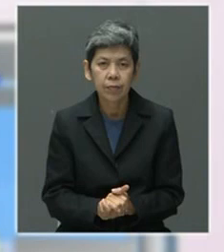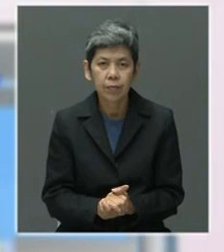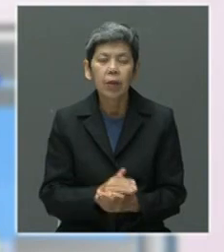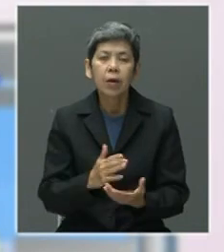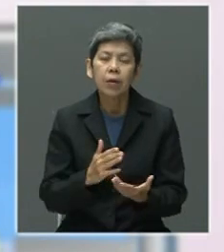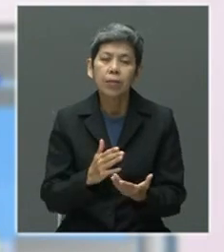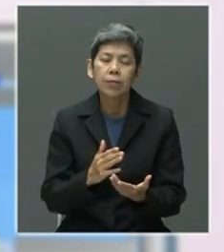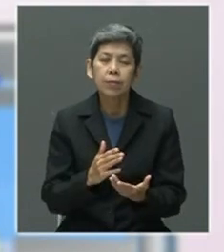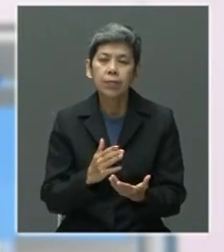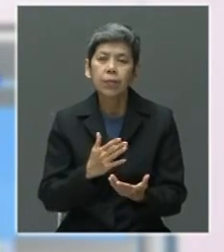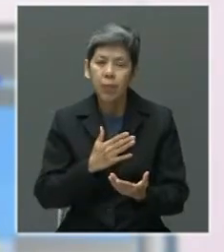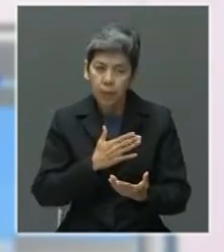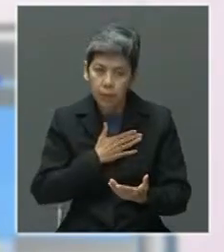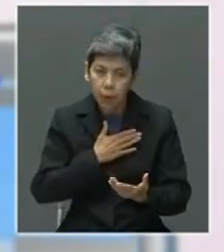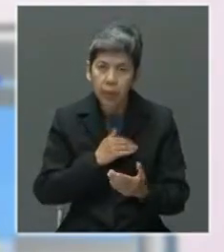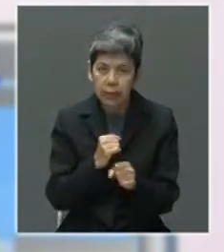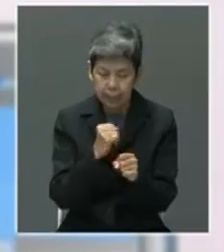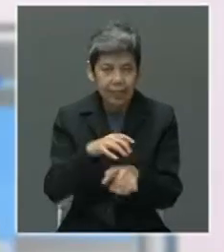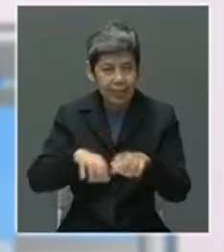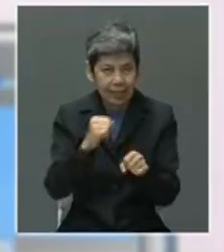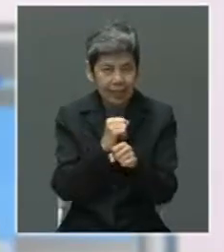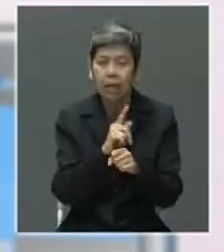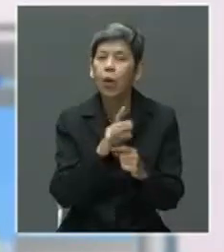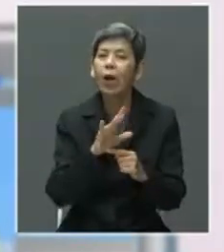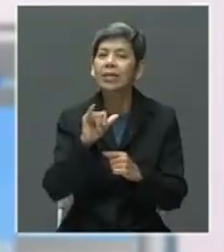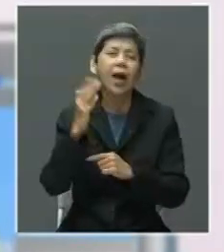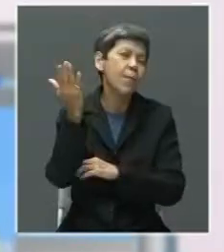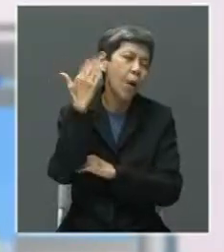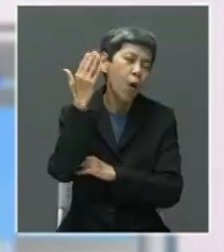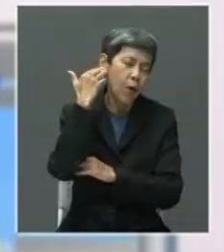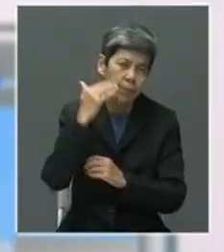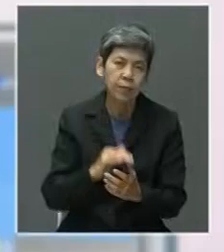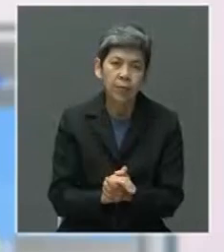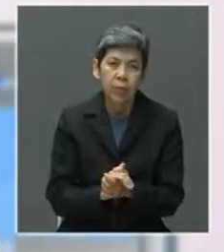ที่ดูนะครับการดำเนินคดีคุณธวัชชัยนั้น